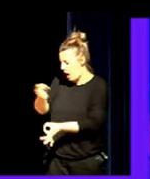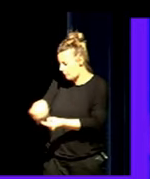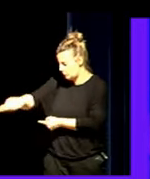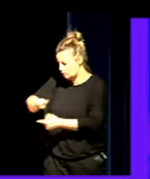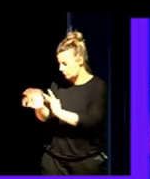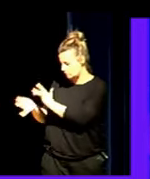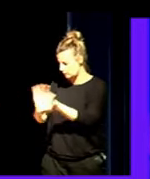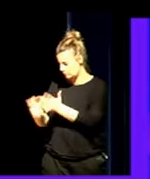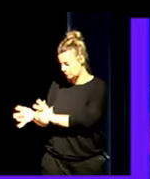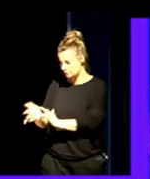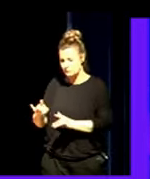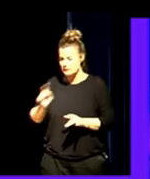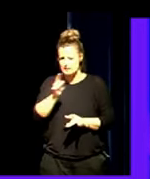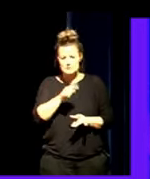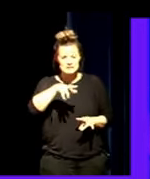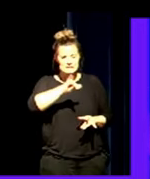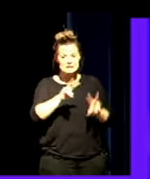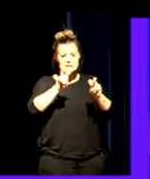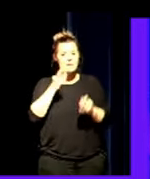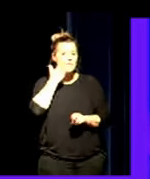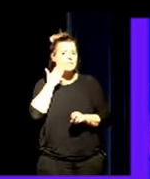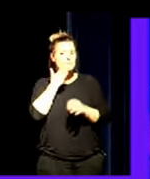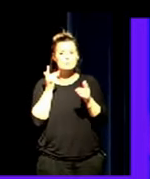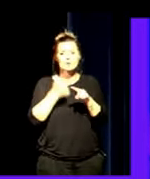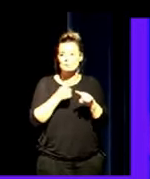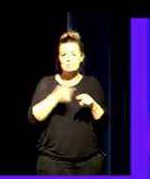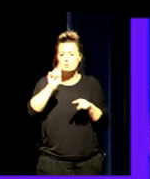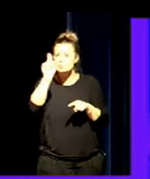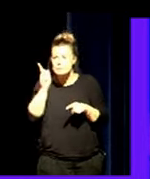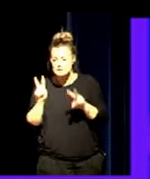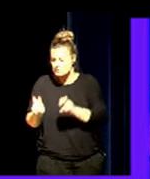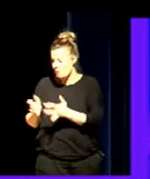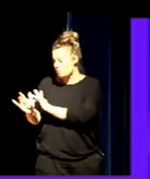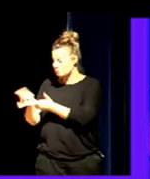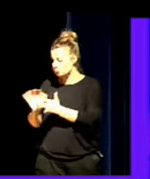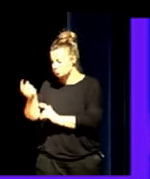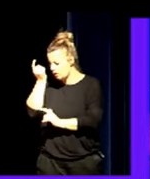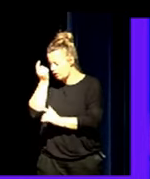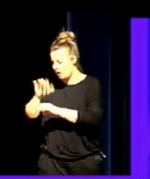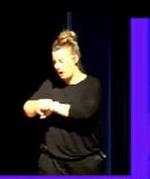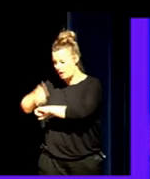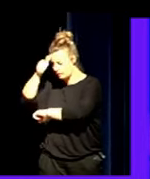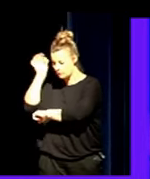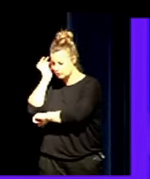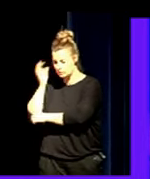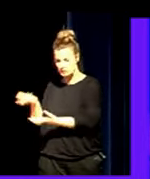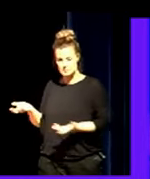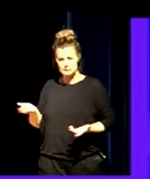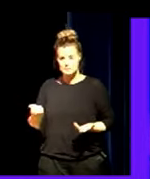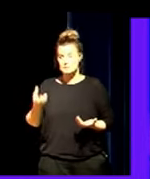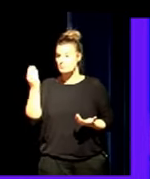plano afektibo-seksual batean. Baizik eta ja, lagunen artean. Segurenik askok jaso izan duzu